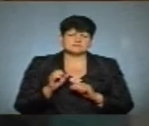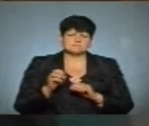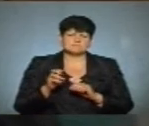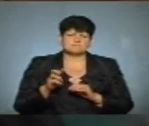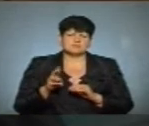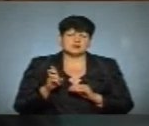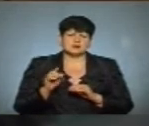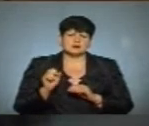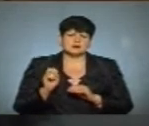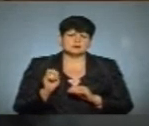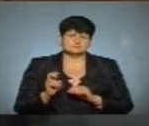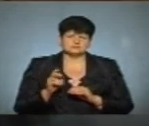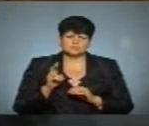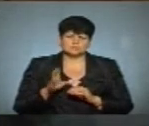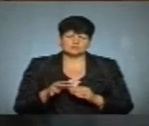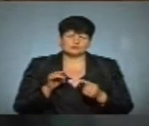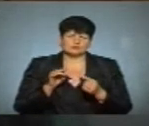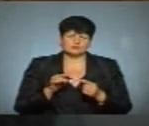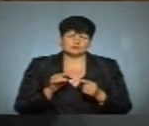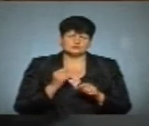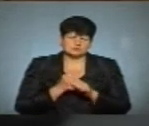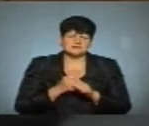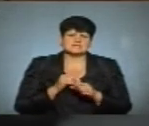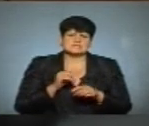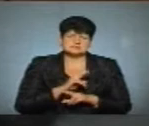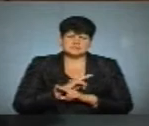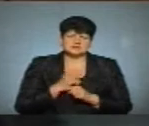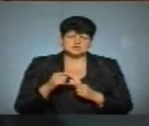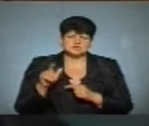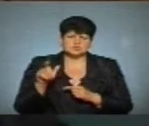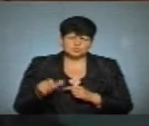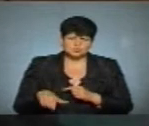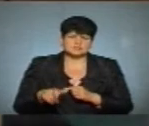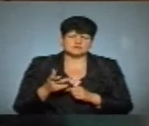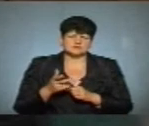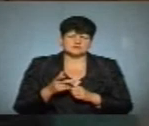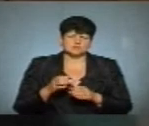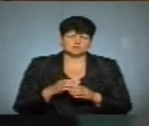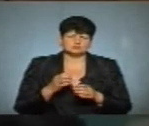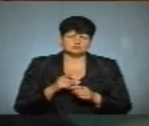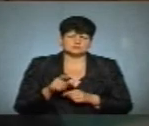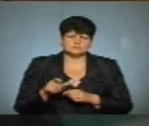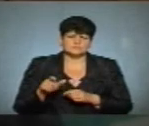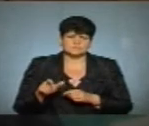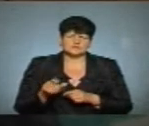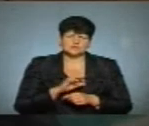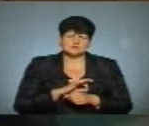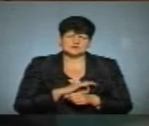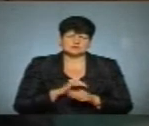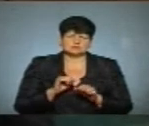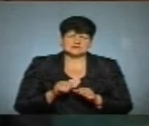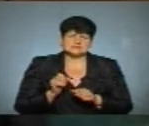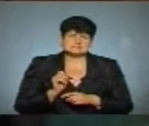України умисне вбивство, тобто умисне протиправне заподіяння смерті іншій людині вчинено за попередньою змовою групою осіб з корисливих мотивів